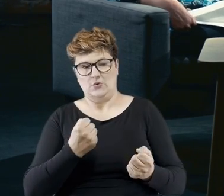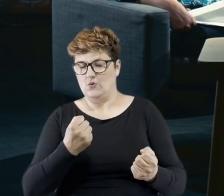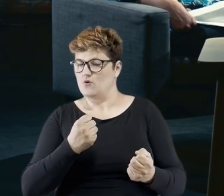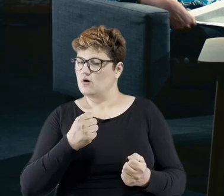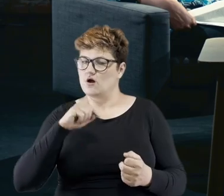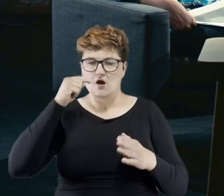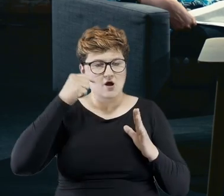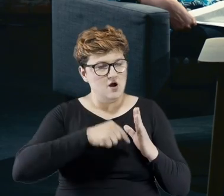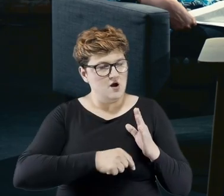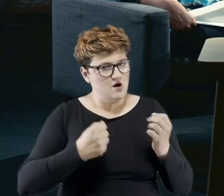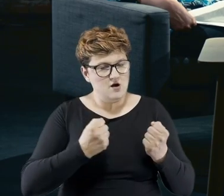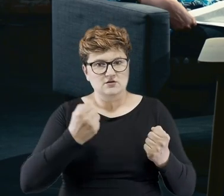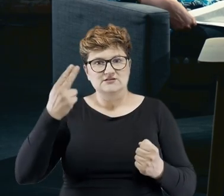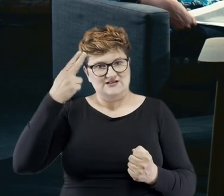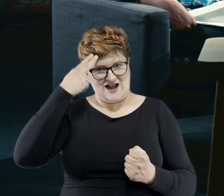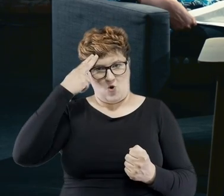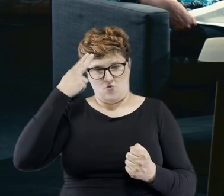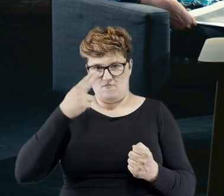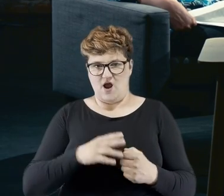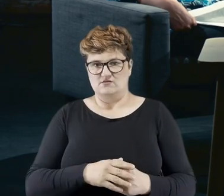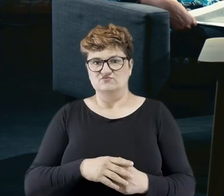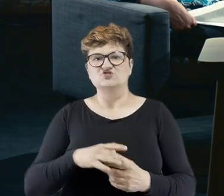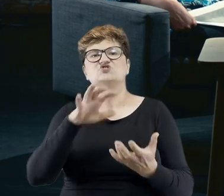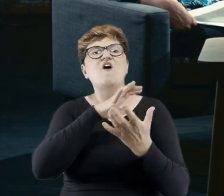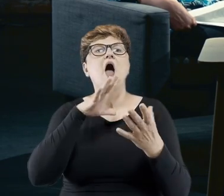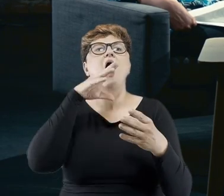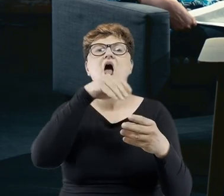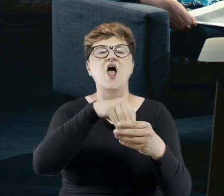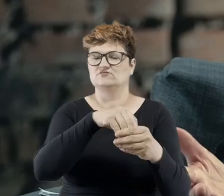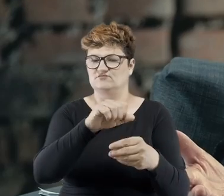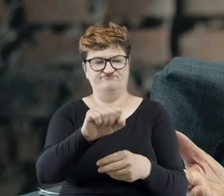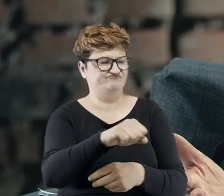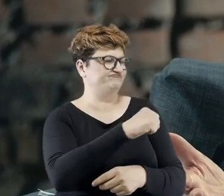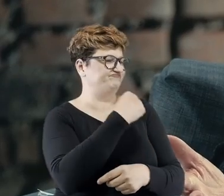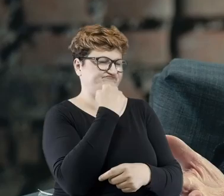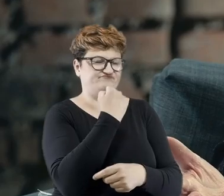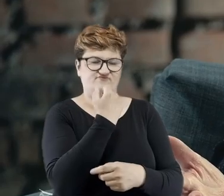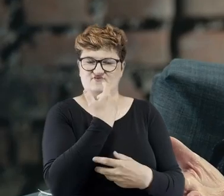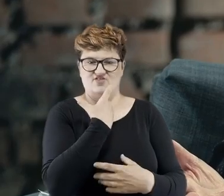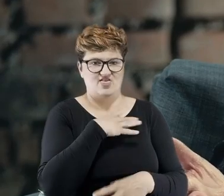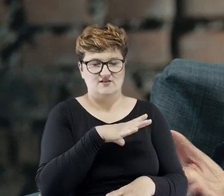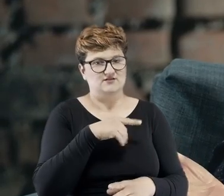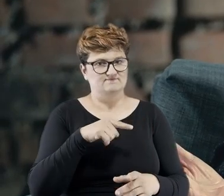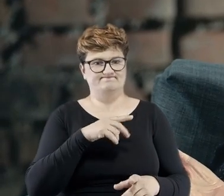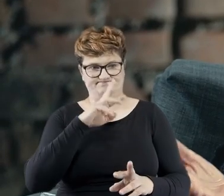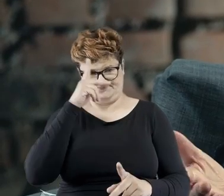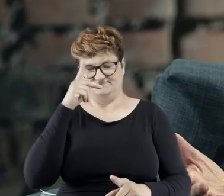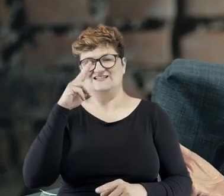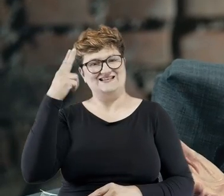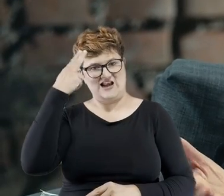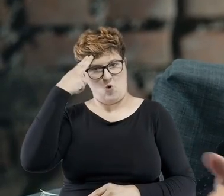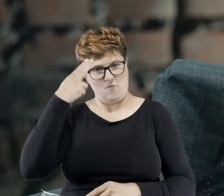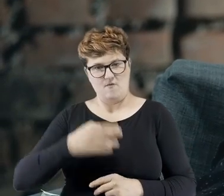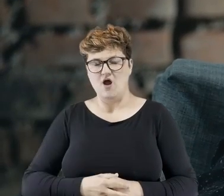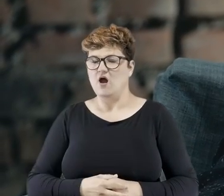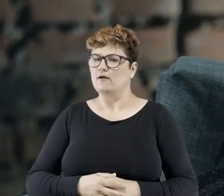głęboko straumatyzowaną i w tym odwróceniu się od świata. Mi się wydaje, że to jest znak traumy. Jak gdyby ona przypomina, nawet